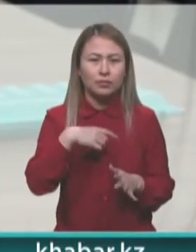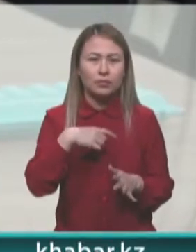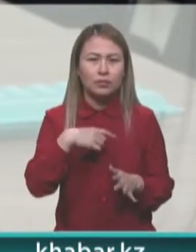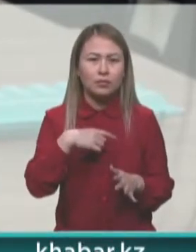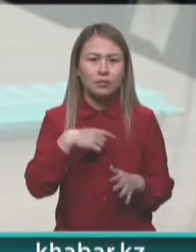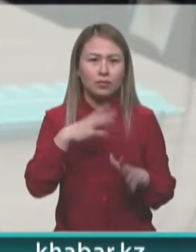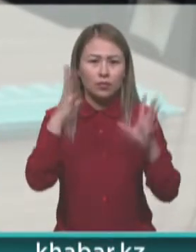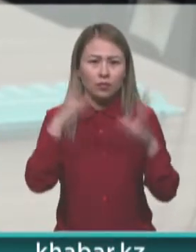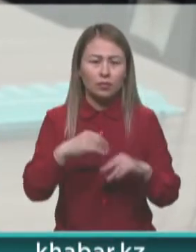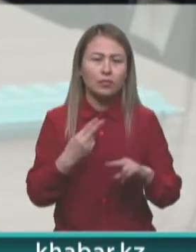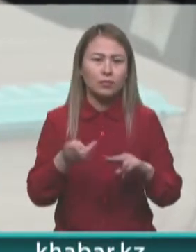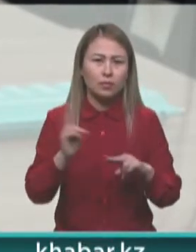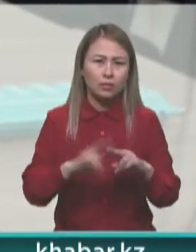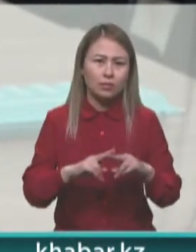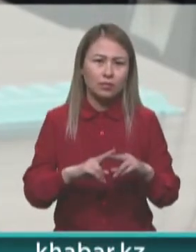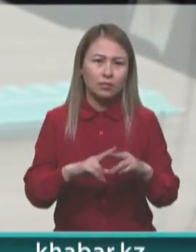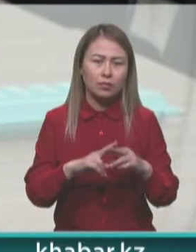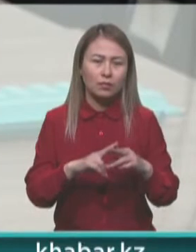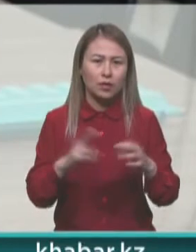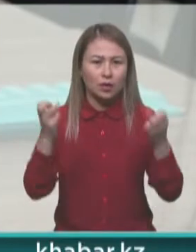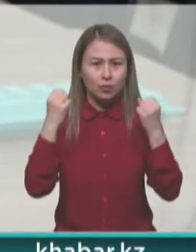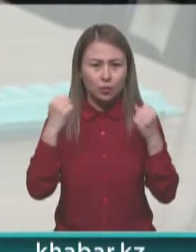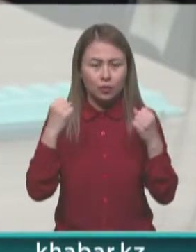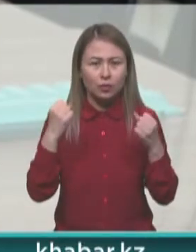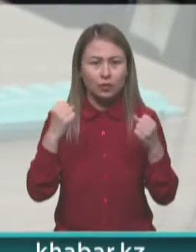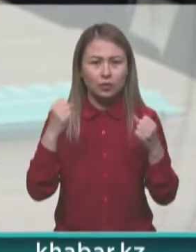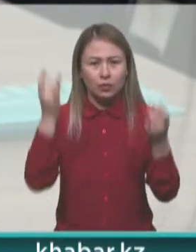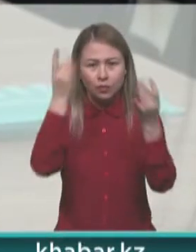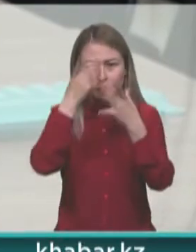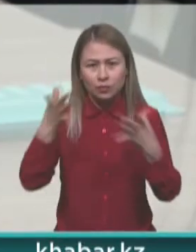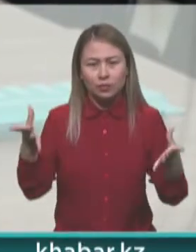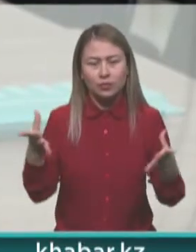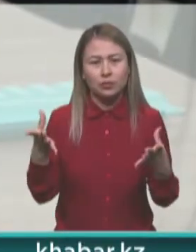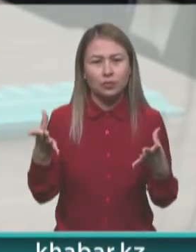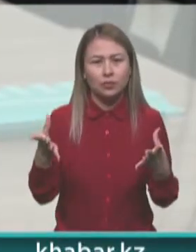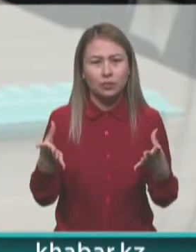қолымызда оның бәрі, сондықтан біз жаңағыдай спортқа, мәдени шараларға